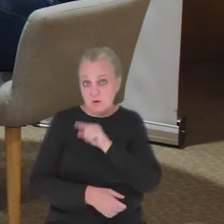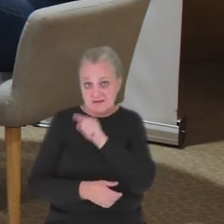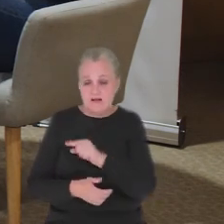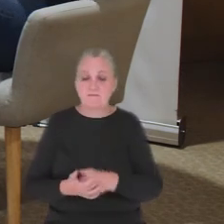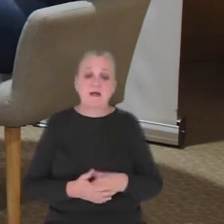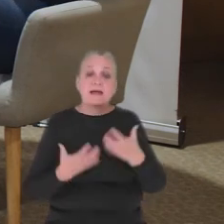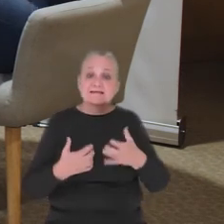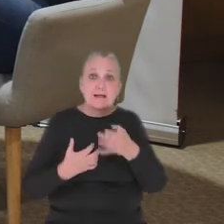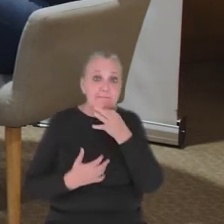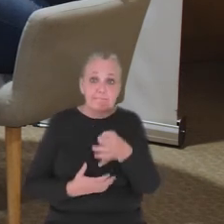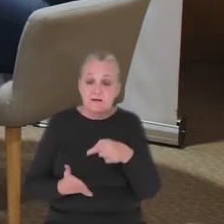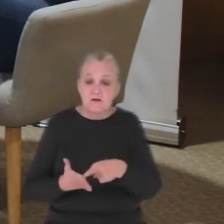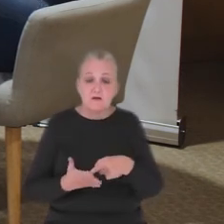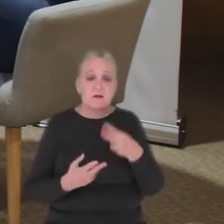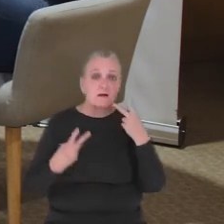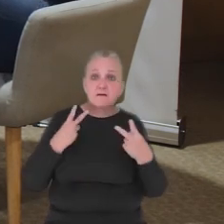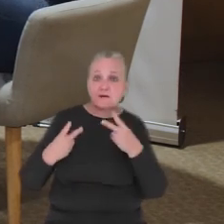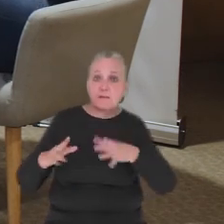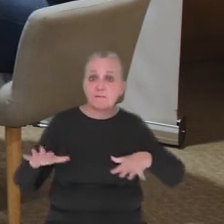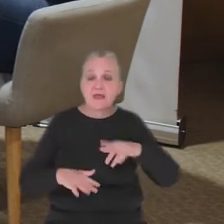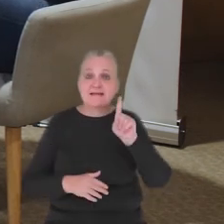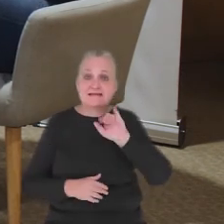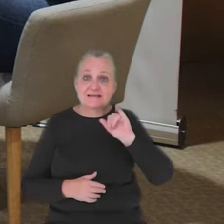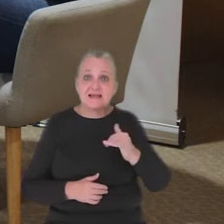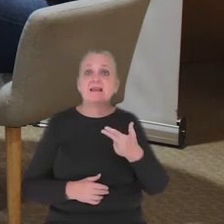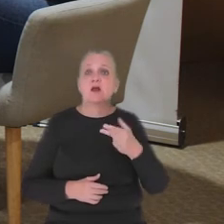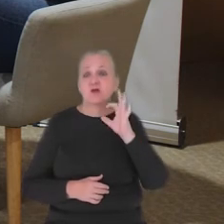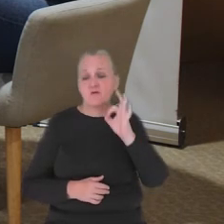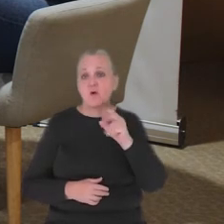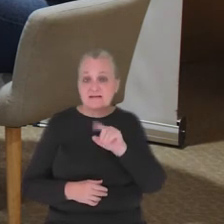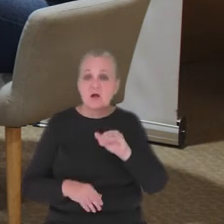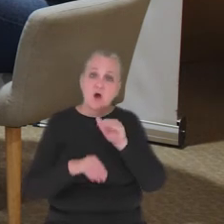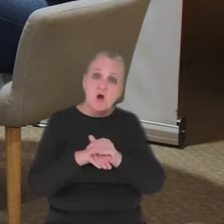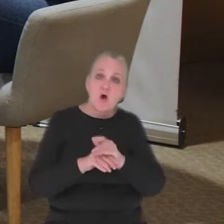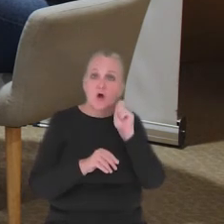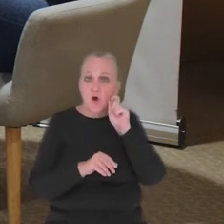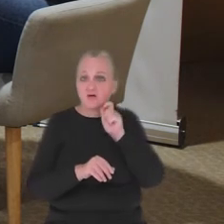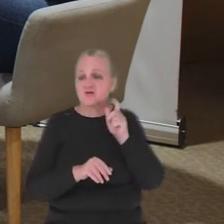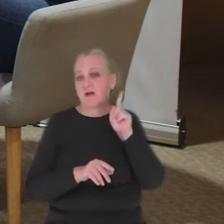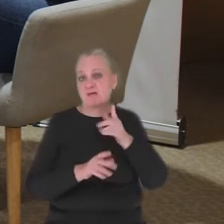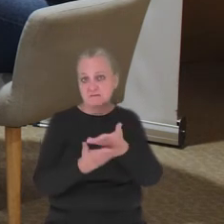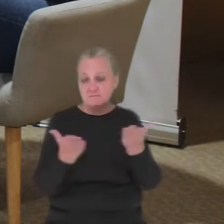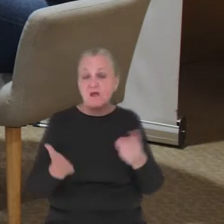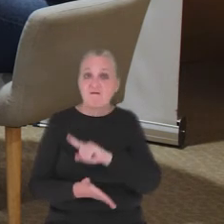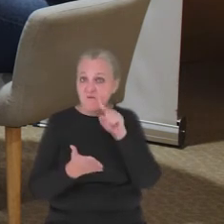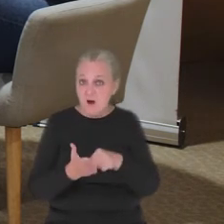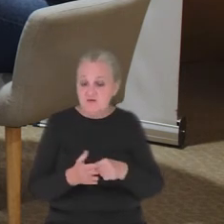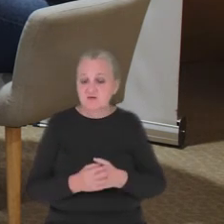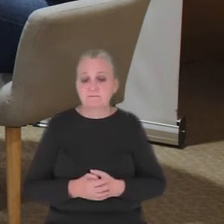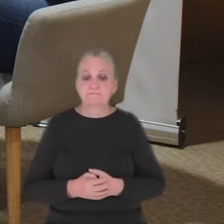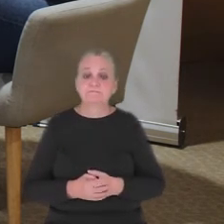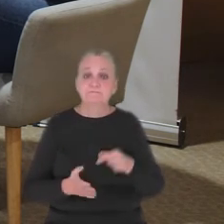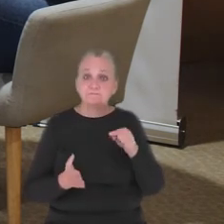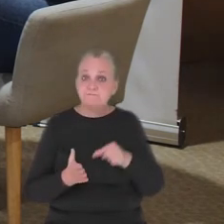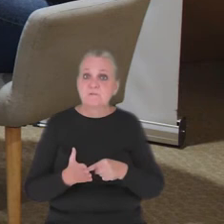was zapytać po prostu o to, jak wy widzicie miejsce zinów, swoich zinów, zinów kolegów i koleżanek. Właśnie na